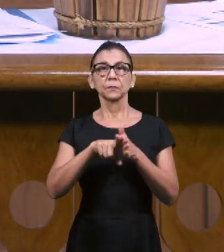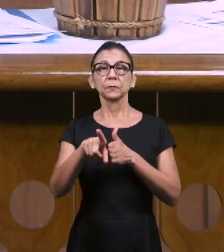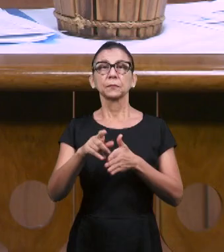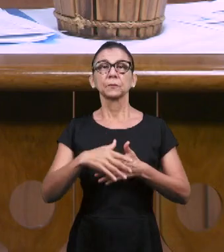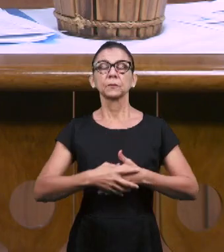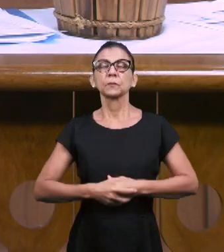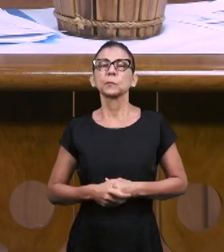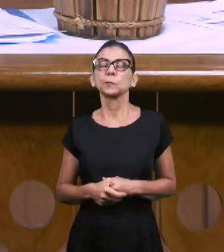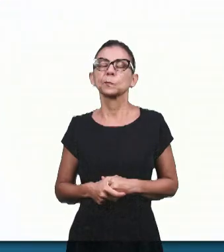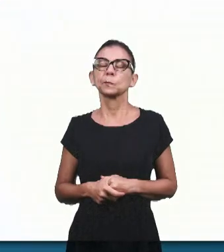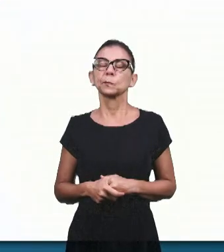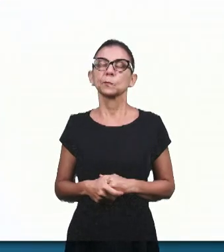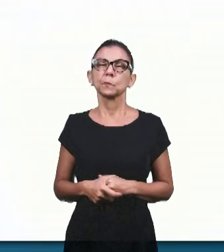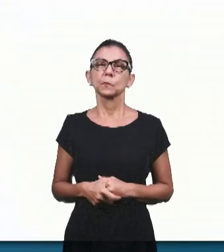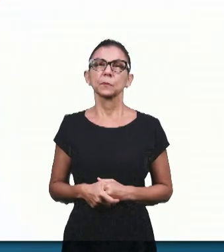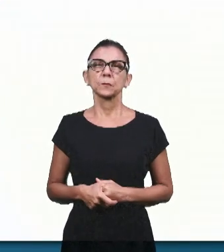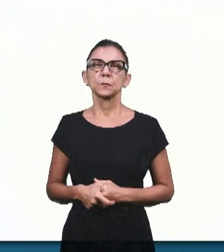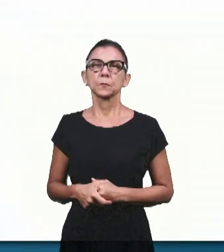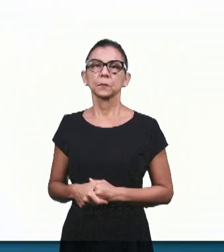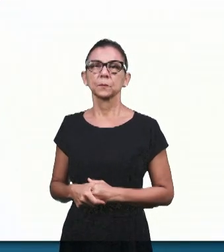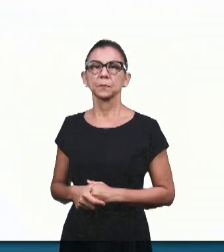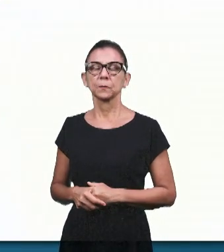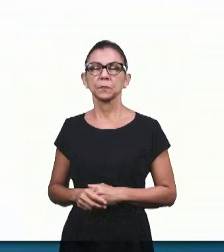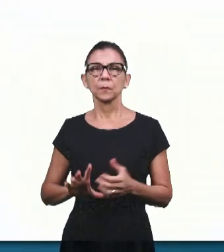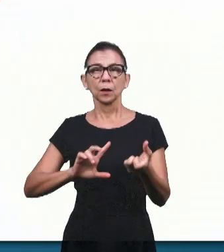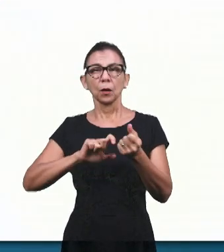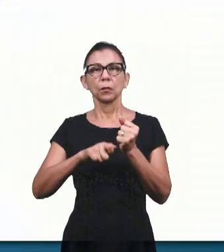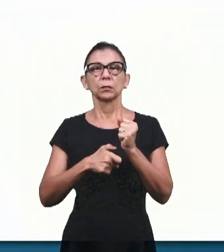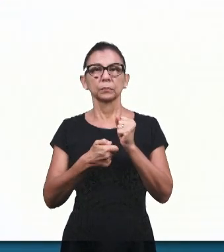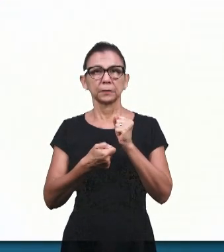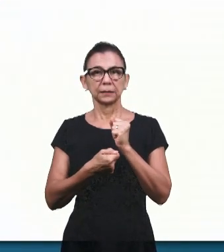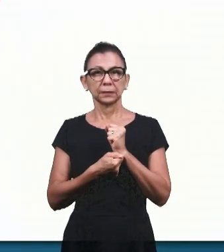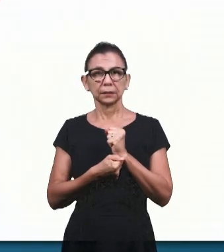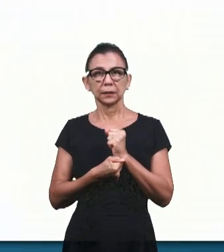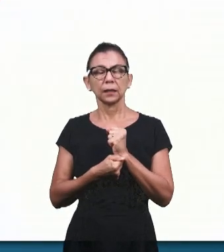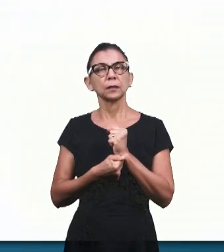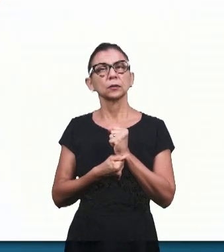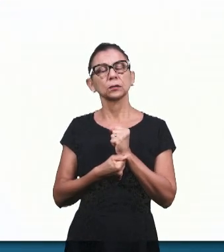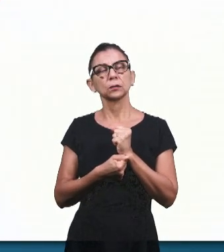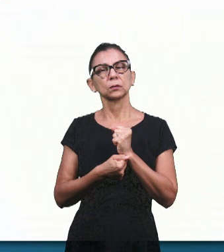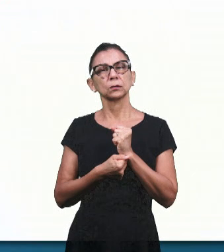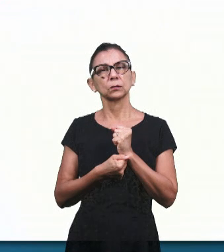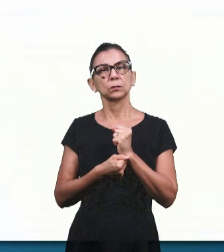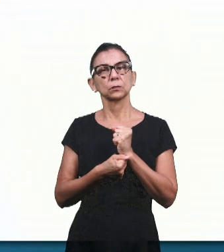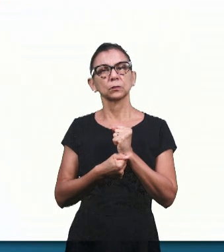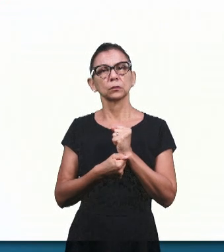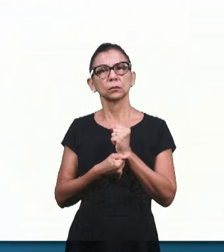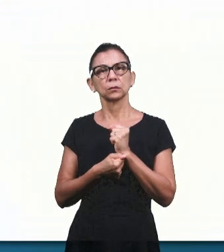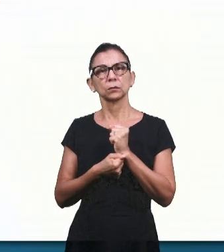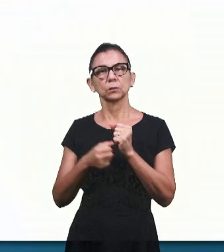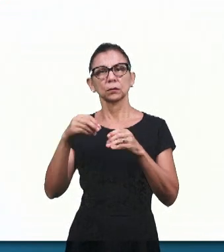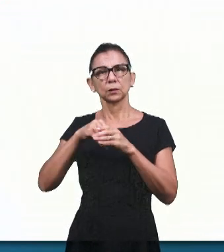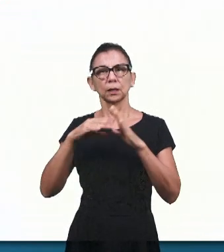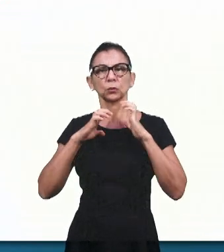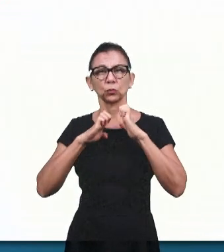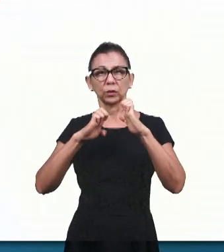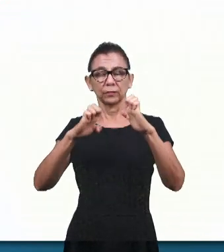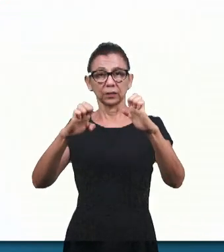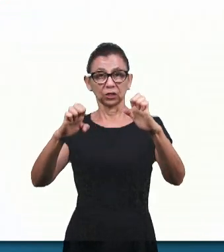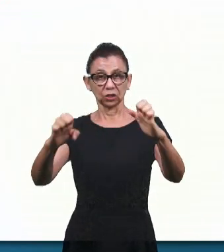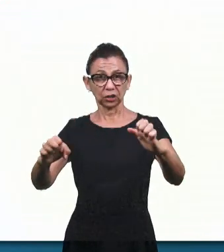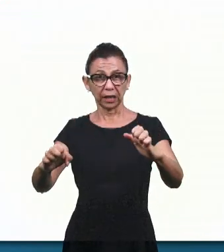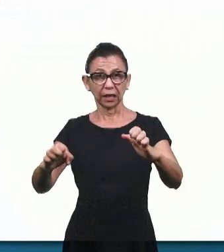quels sont les grands mystères, n'est-ce pas? Quels sont les grands mystères de l'Évangile qui ont été